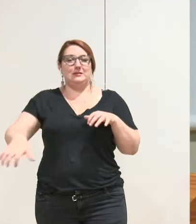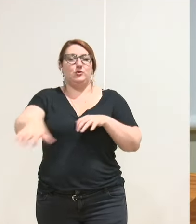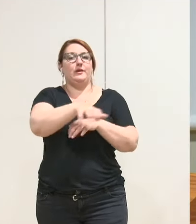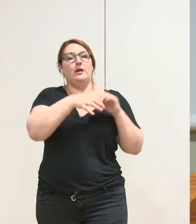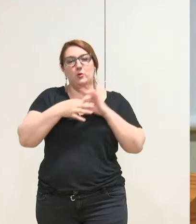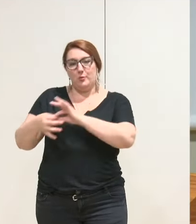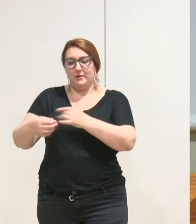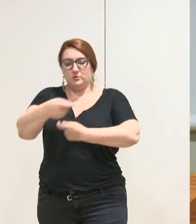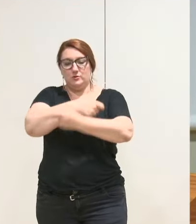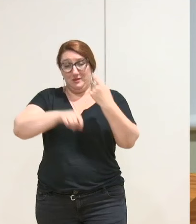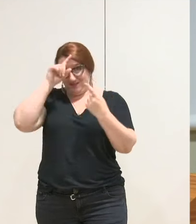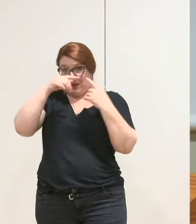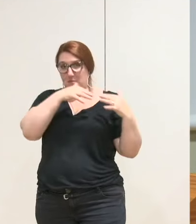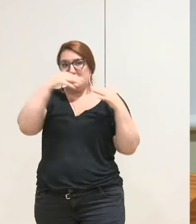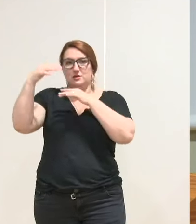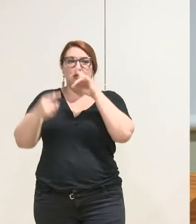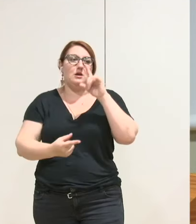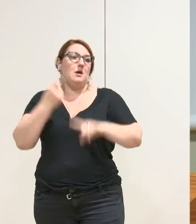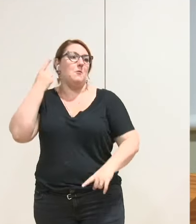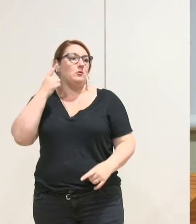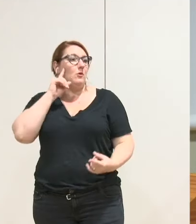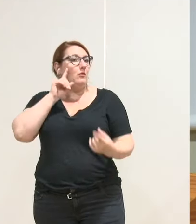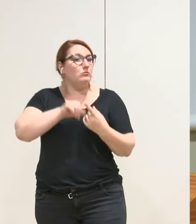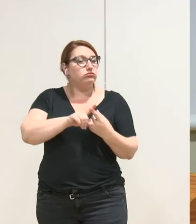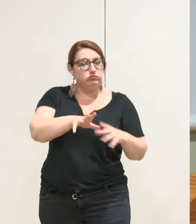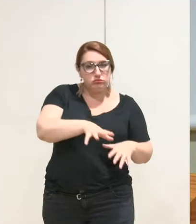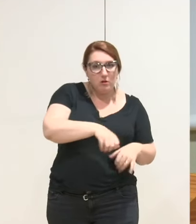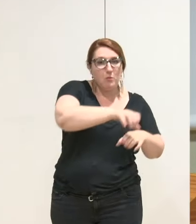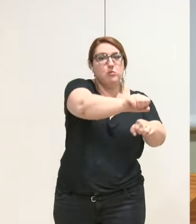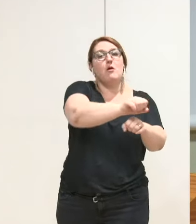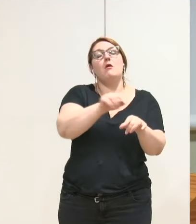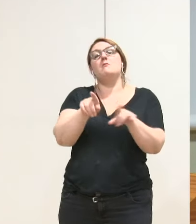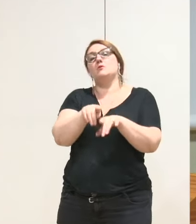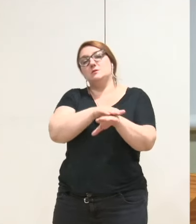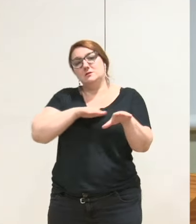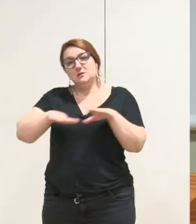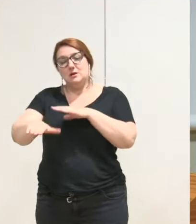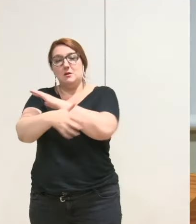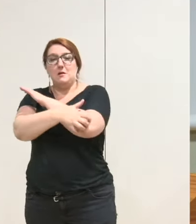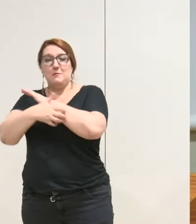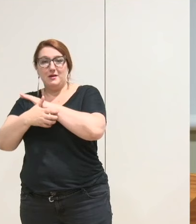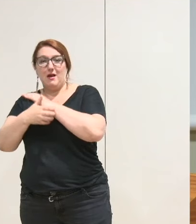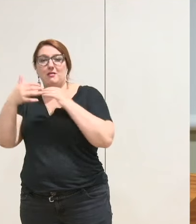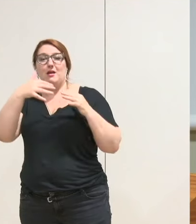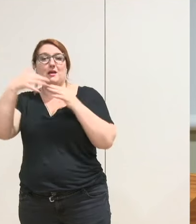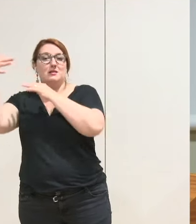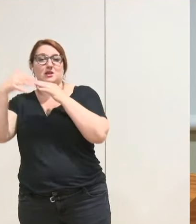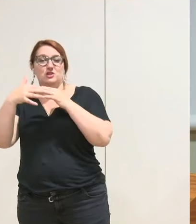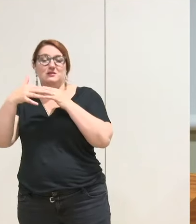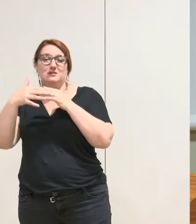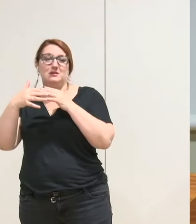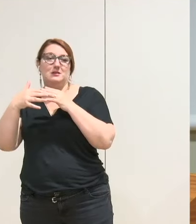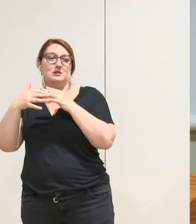autour de l'énergie est extrêmement important à la fois pour la création d'emploi et pour la lutte contre la précarité énergétique ainsi que pour